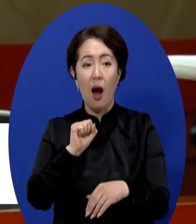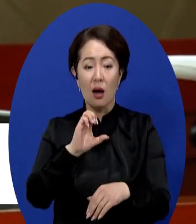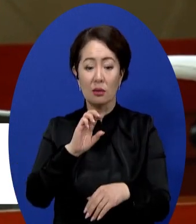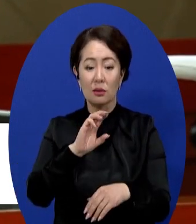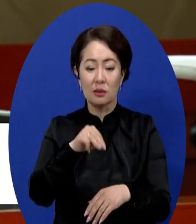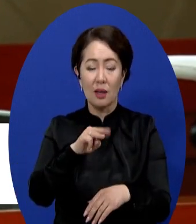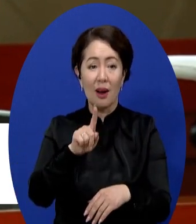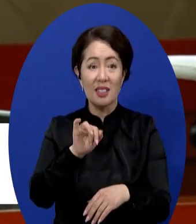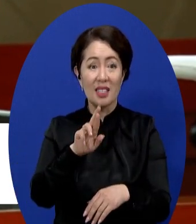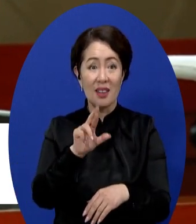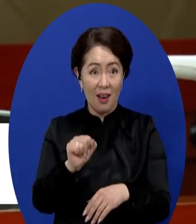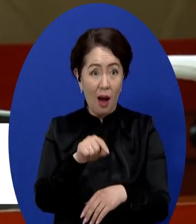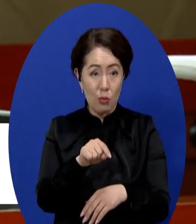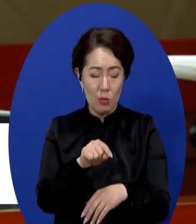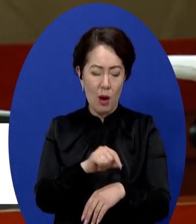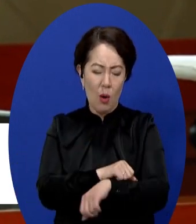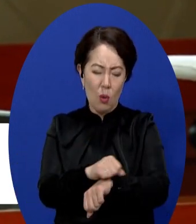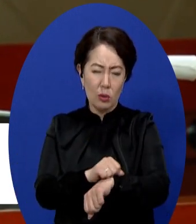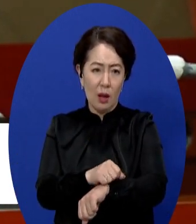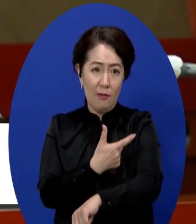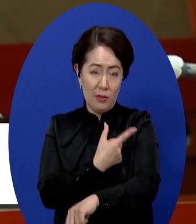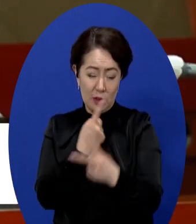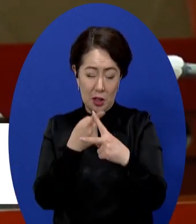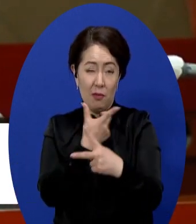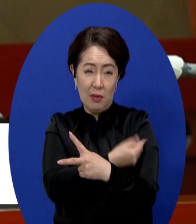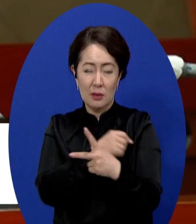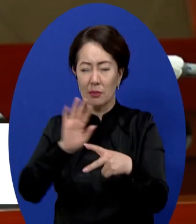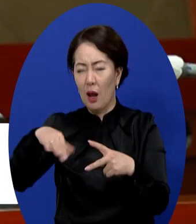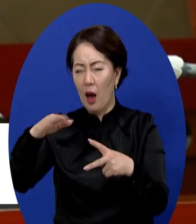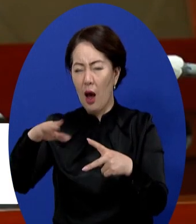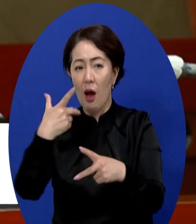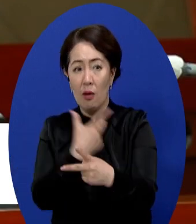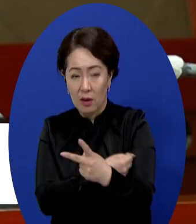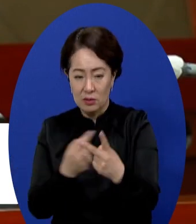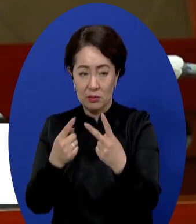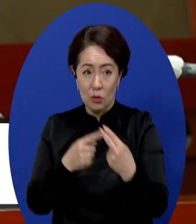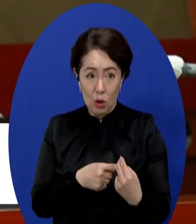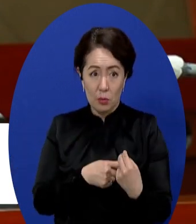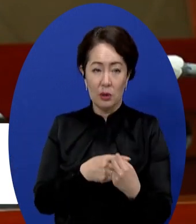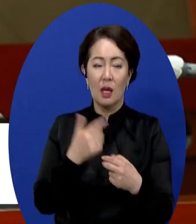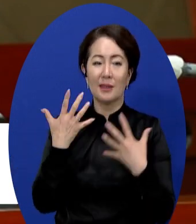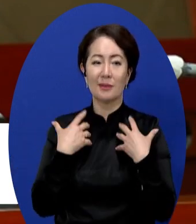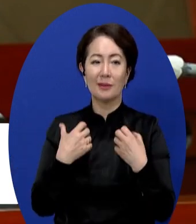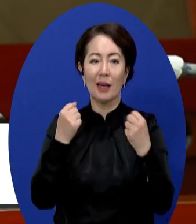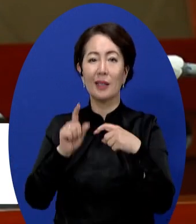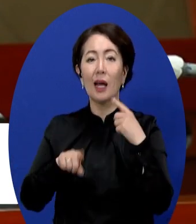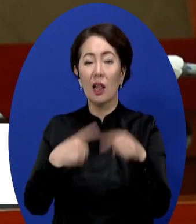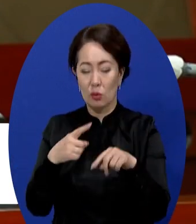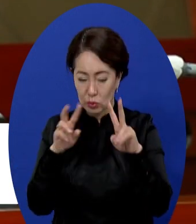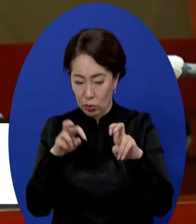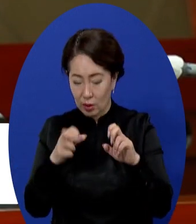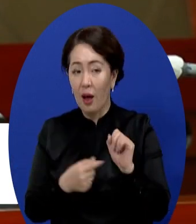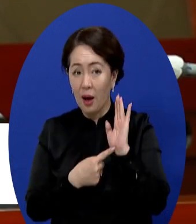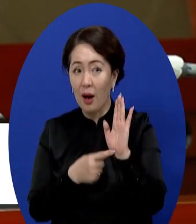ирэн урт хугацаанд 2-р тунгийн вакциныг авах юм бол илүү дархлал тогтох хувь нь өндөр байна гэсэн тийм судалгаа юмнууд бол сүүл